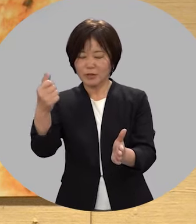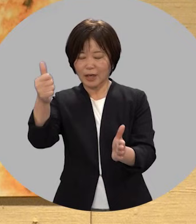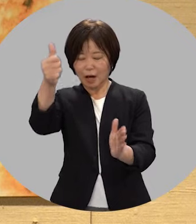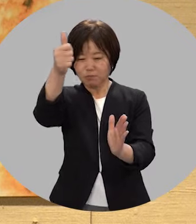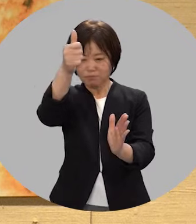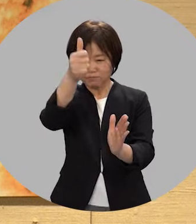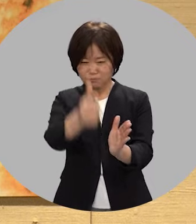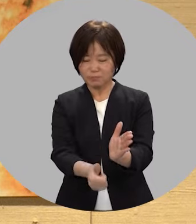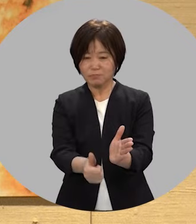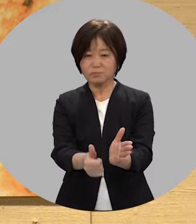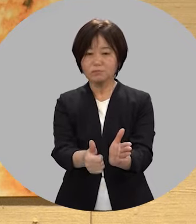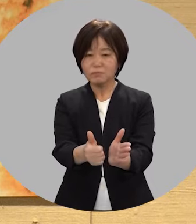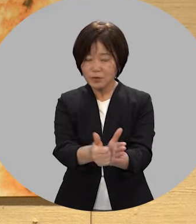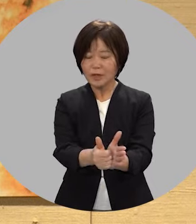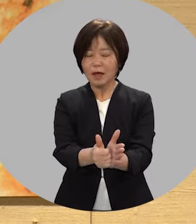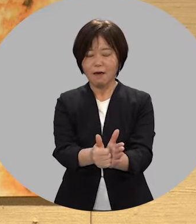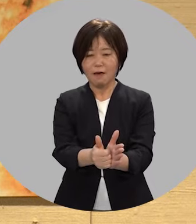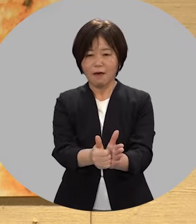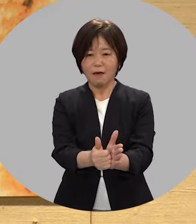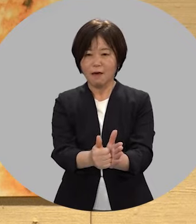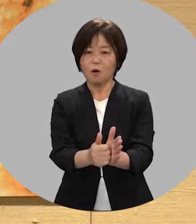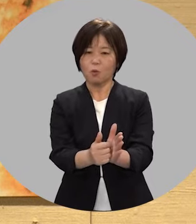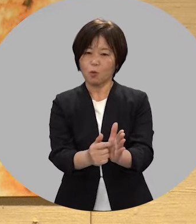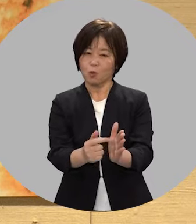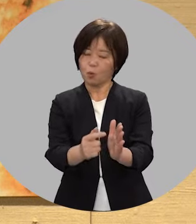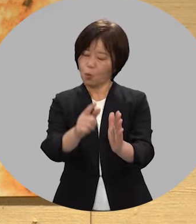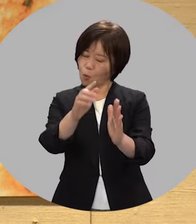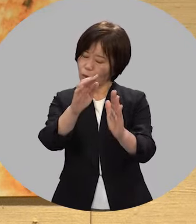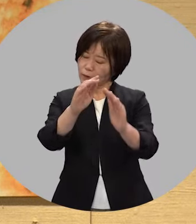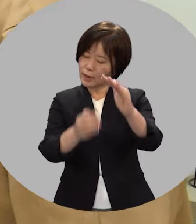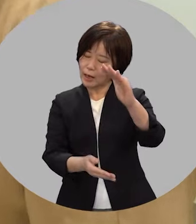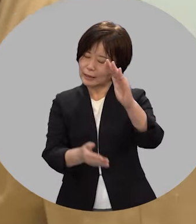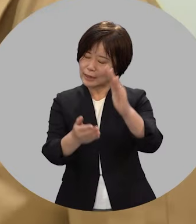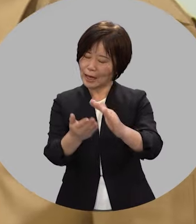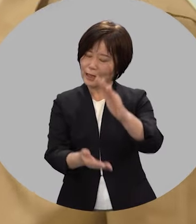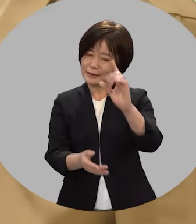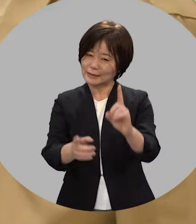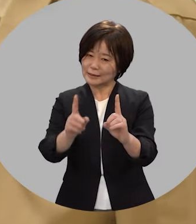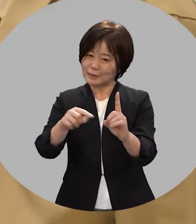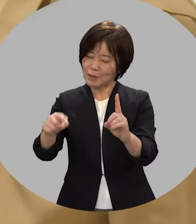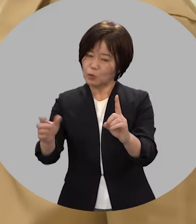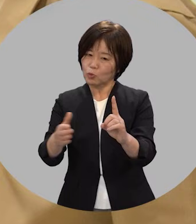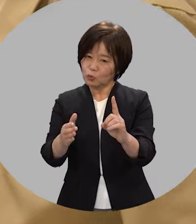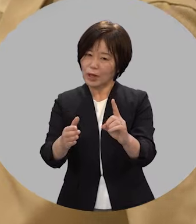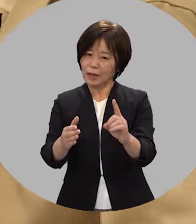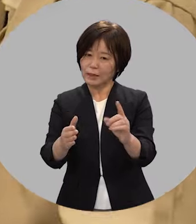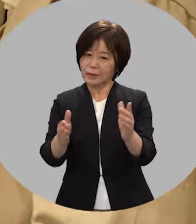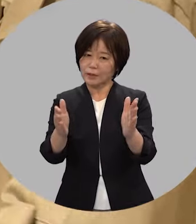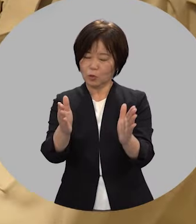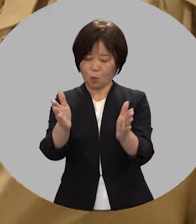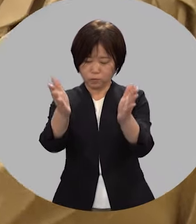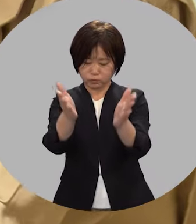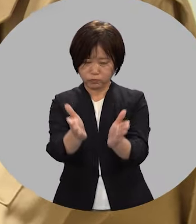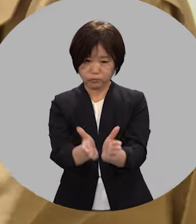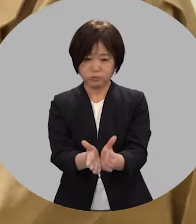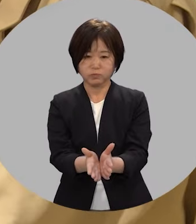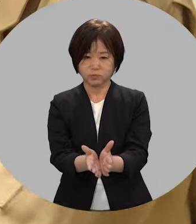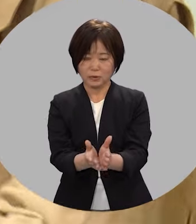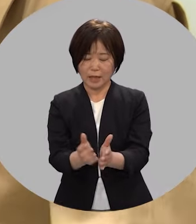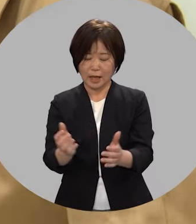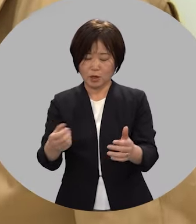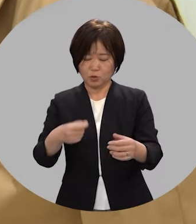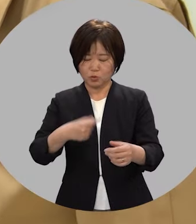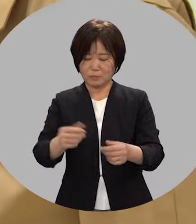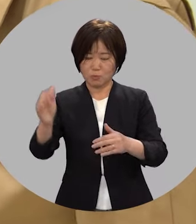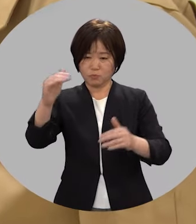に出にくくなっております。だいたい1メーターぐらいだとは思うんですけども、おそらく掘っ った土をこう横側に土塁状に盛り上げ